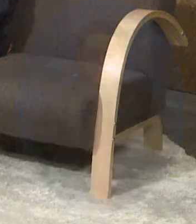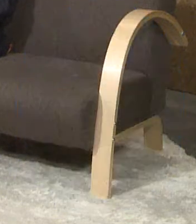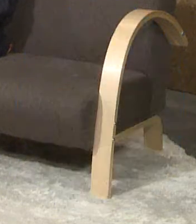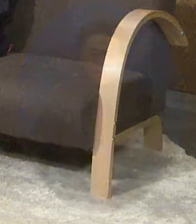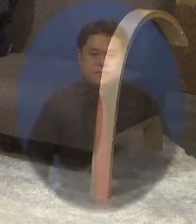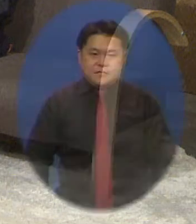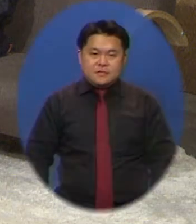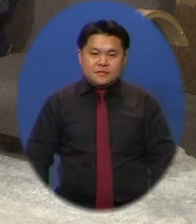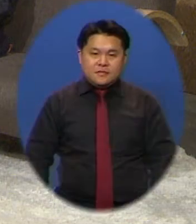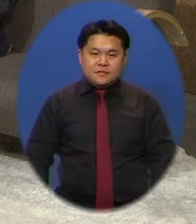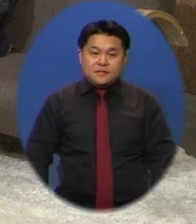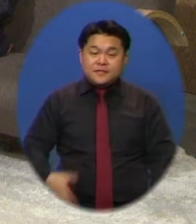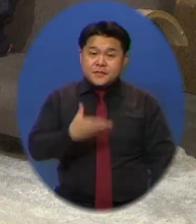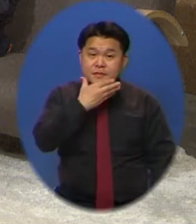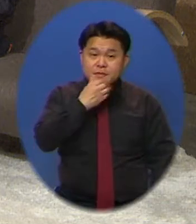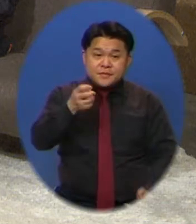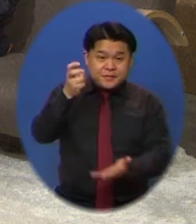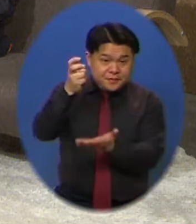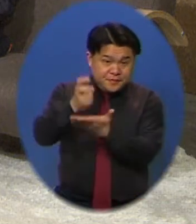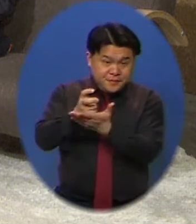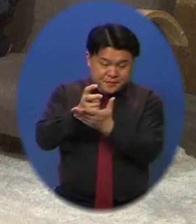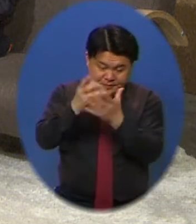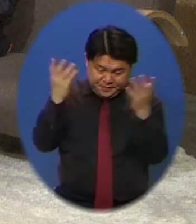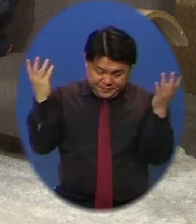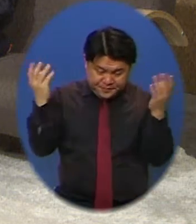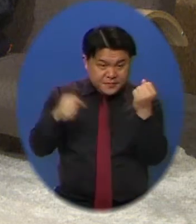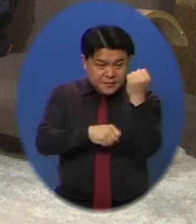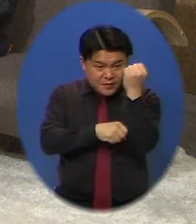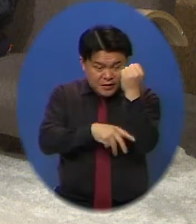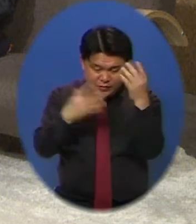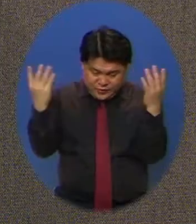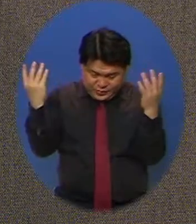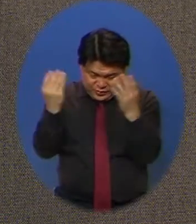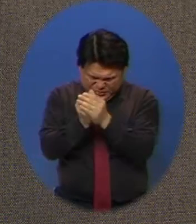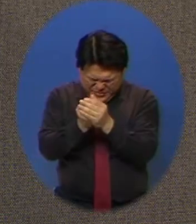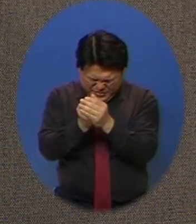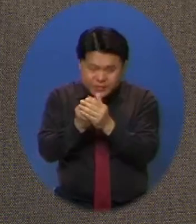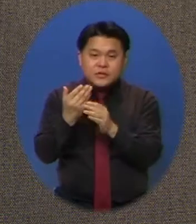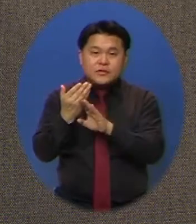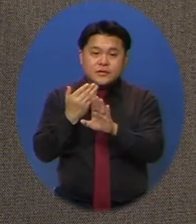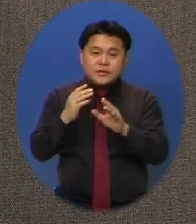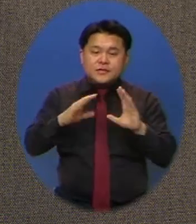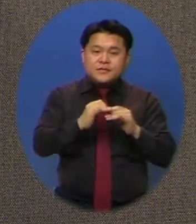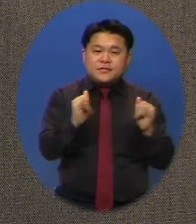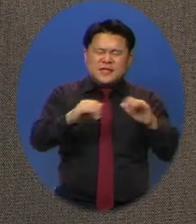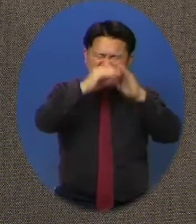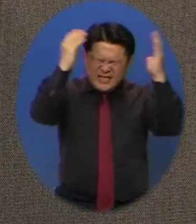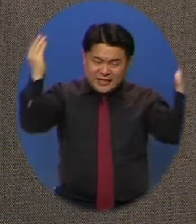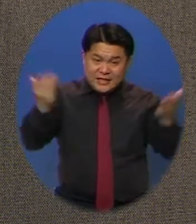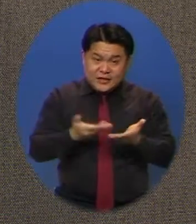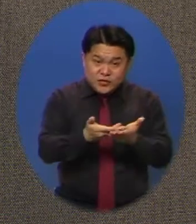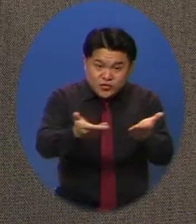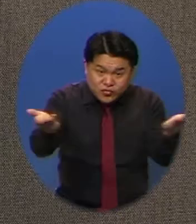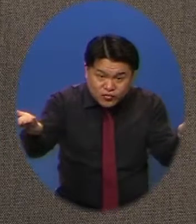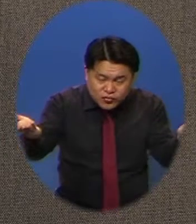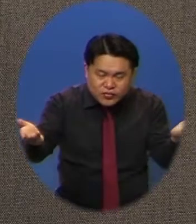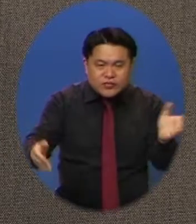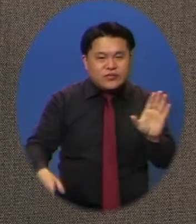그 복지 제도가 기본 툴이 완성됐다고 해서 모든 국민들께 이 서비스가 다